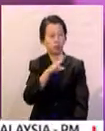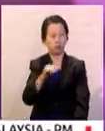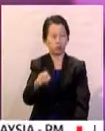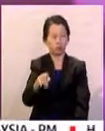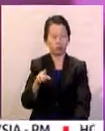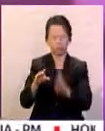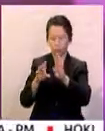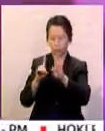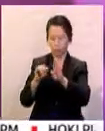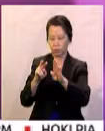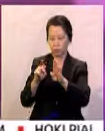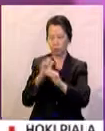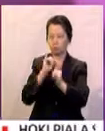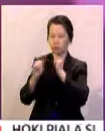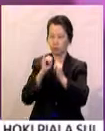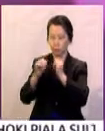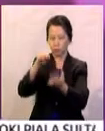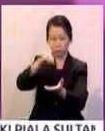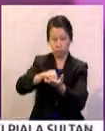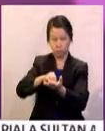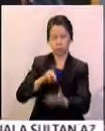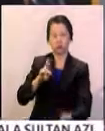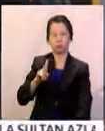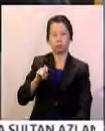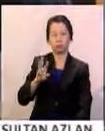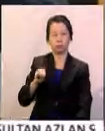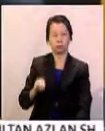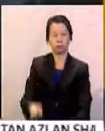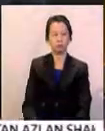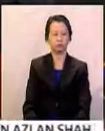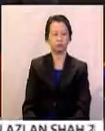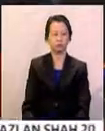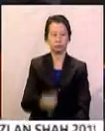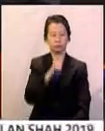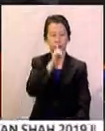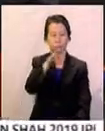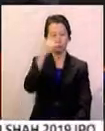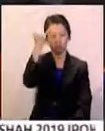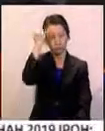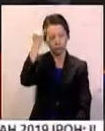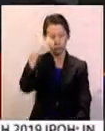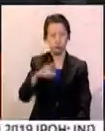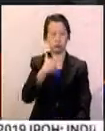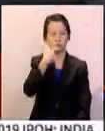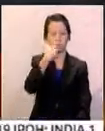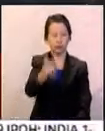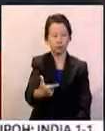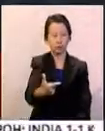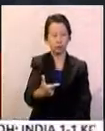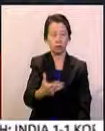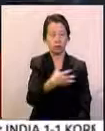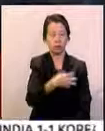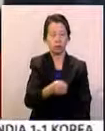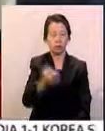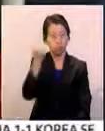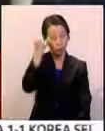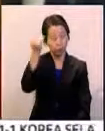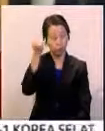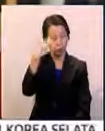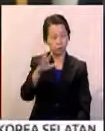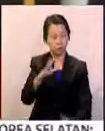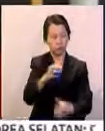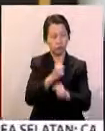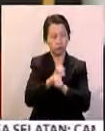sempat menemui Afi di Angkasa Puri. Okay, sebenarnya ilham tu sebenarnya dah lama sebenarnya ilhamnya. Dan ilham ni pun abang